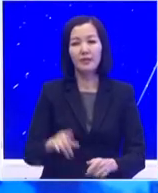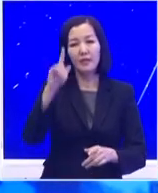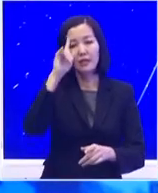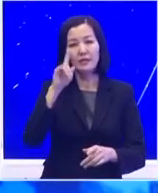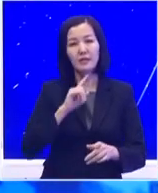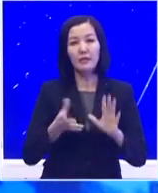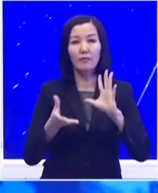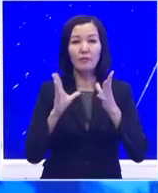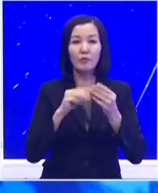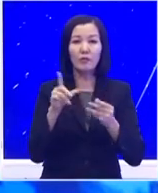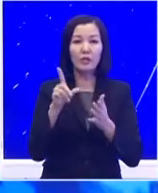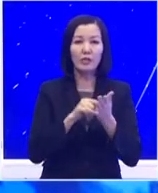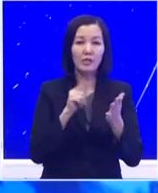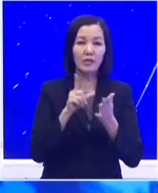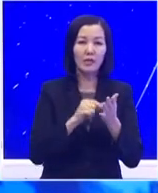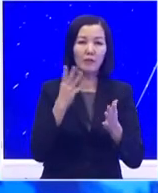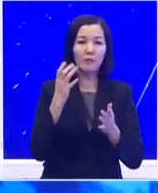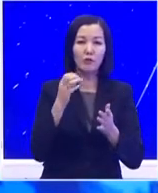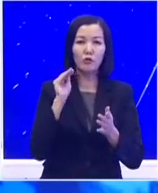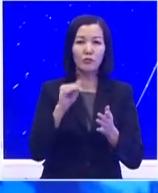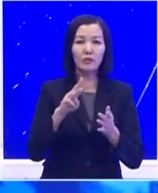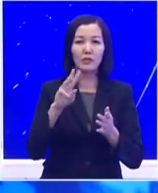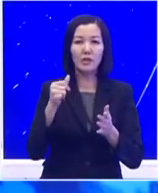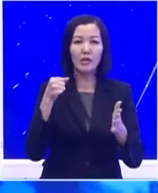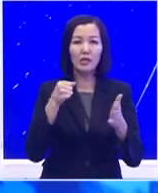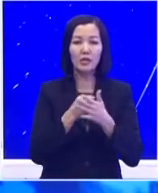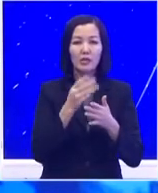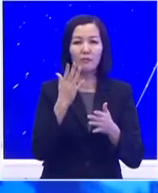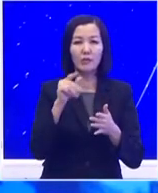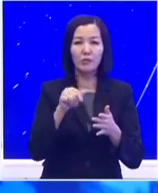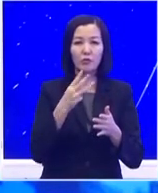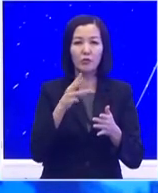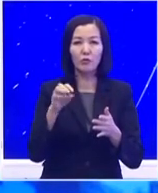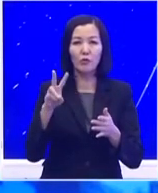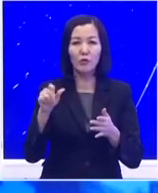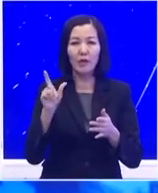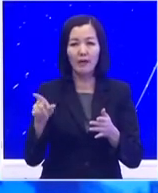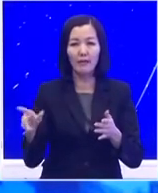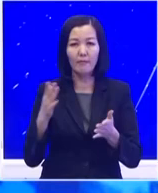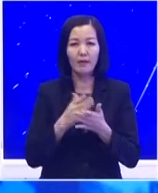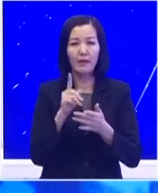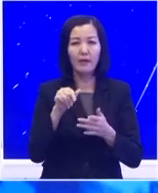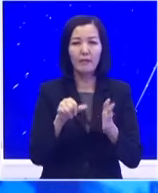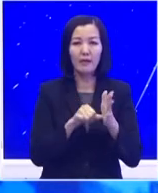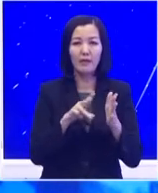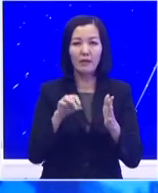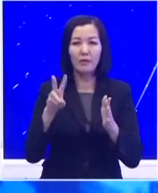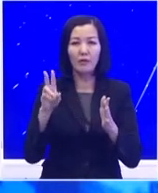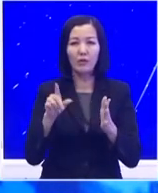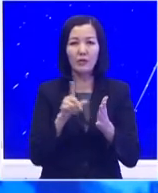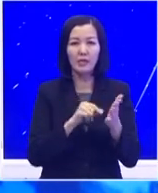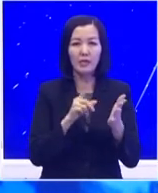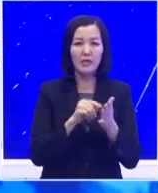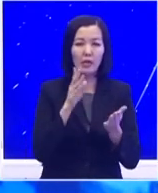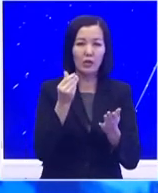Елімізде зейнетақы жинағы 500 мың теңгеге ғана жететін 5,3 миллион адам бар. Ал 1,6 миллион адамның